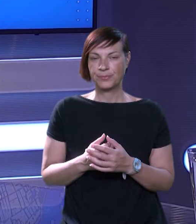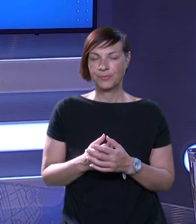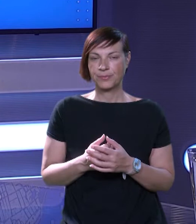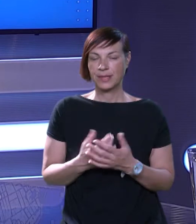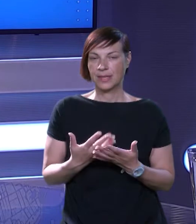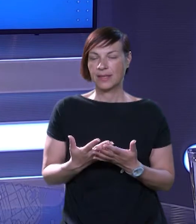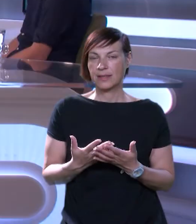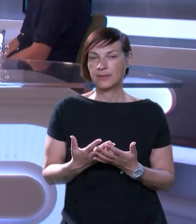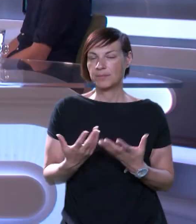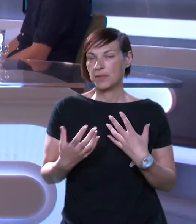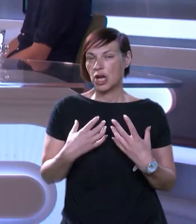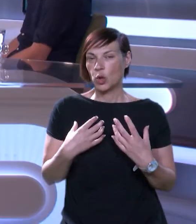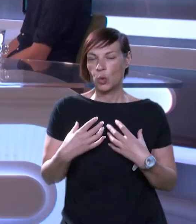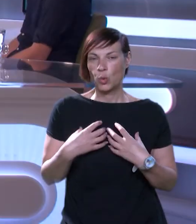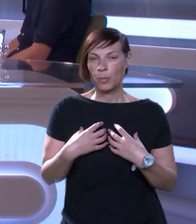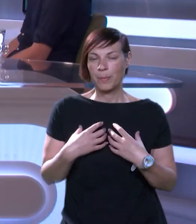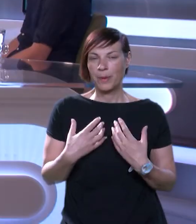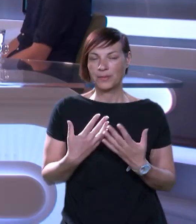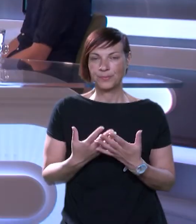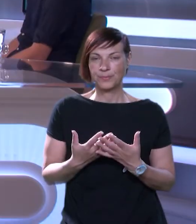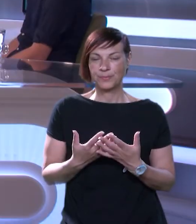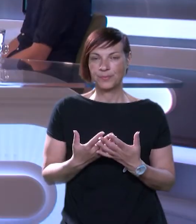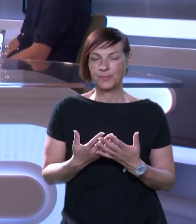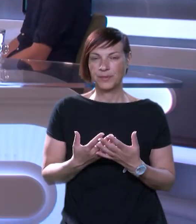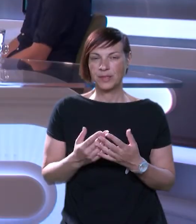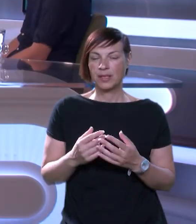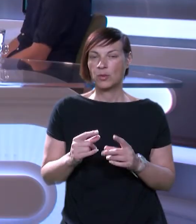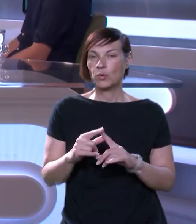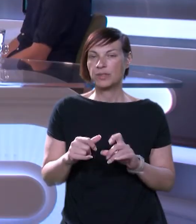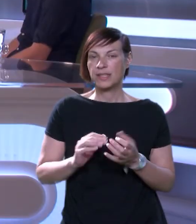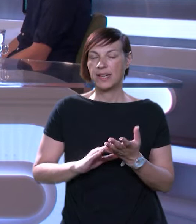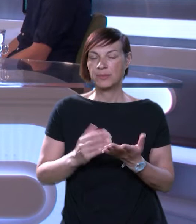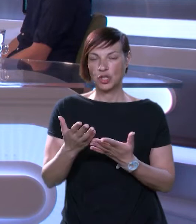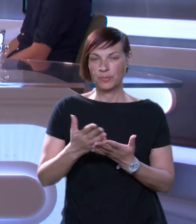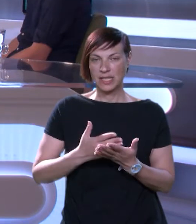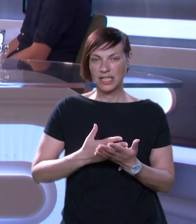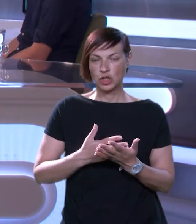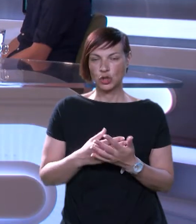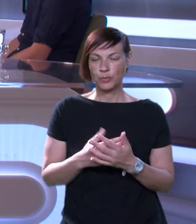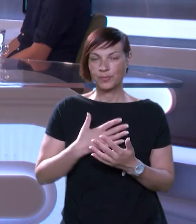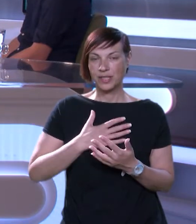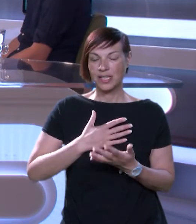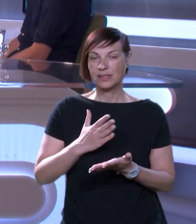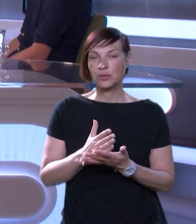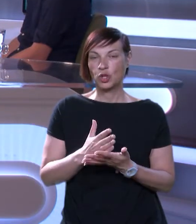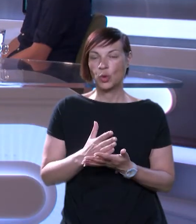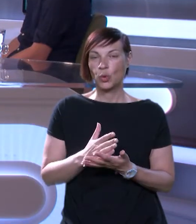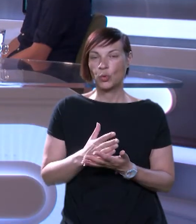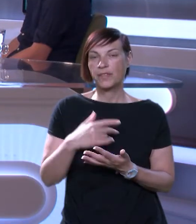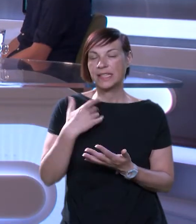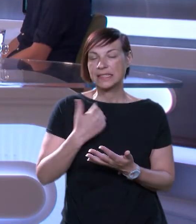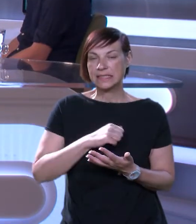stvari čistog performansa u dramskom tekstu. I ja sam to uvijek